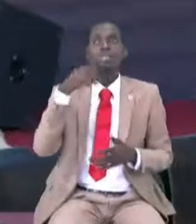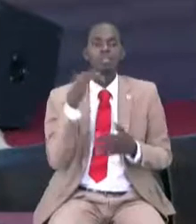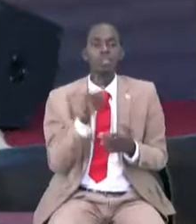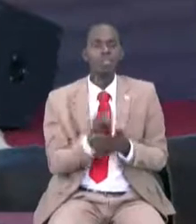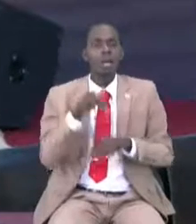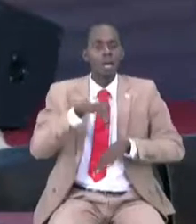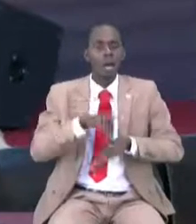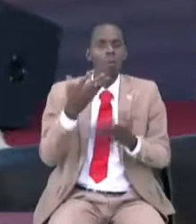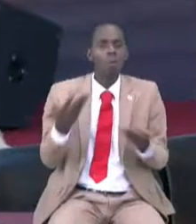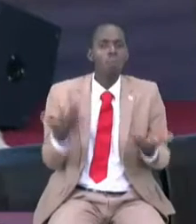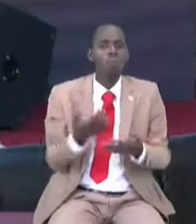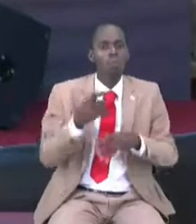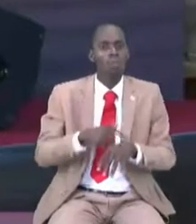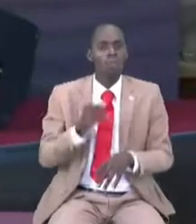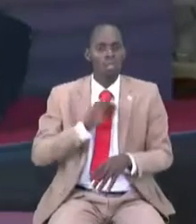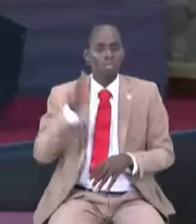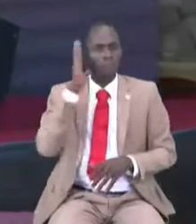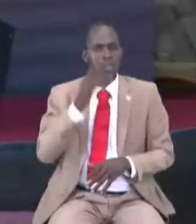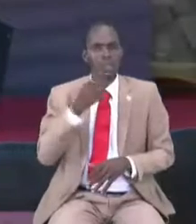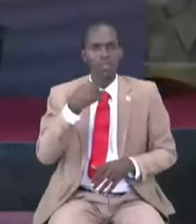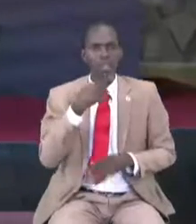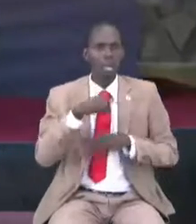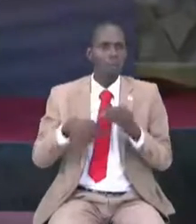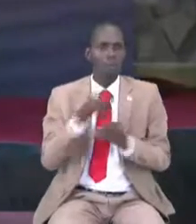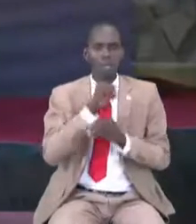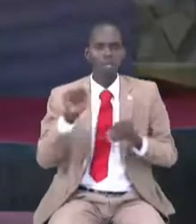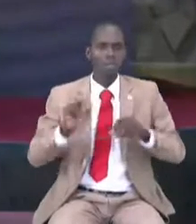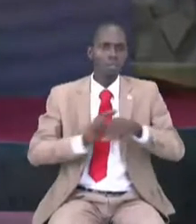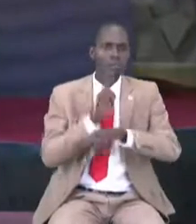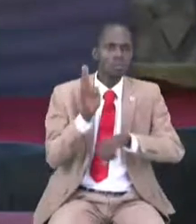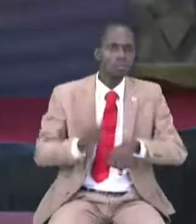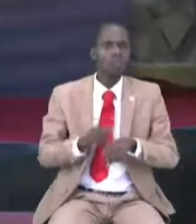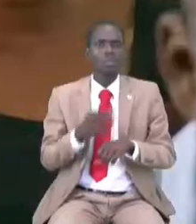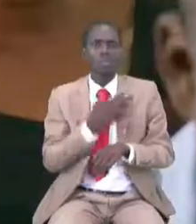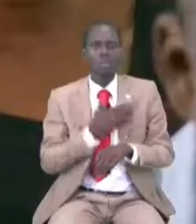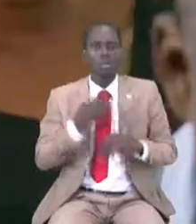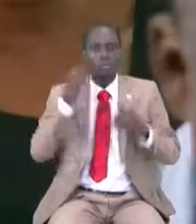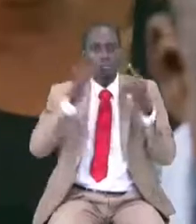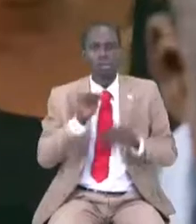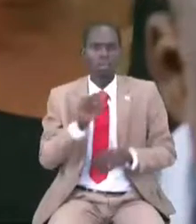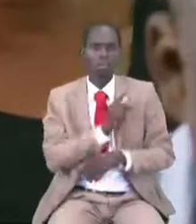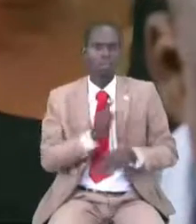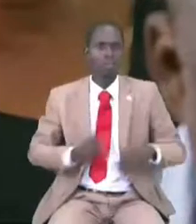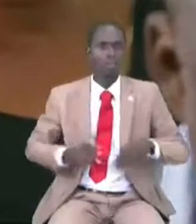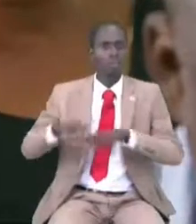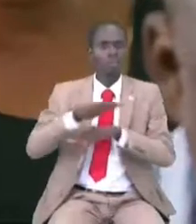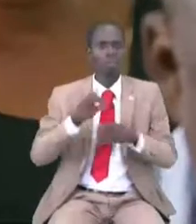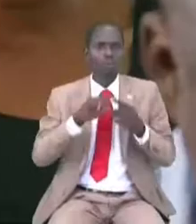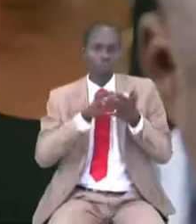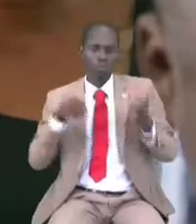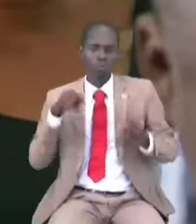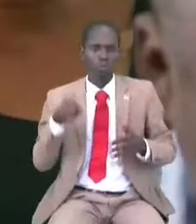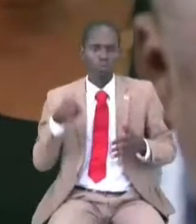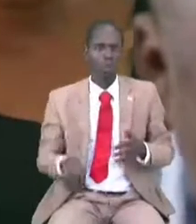nation, sur un royaume, d'arracher, d'abattre et de détruire. Le verset 8 dit, mais si cette nation